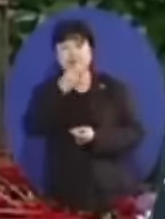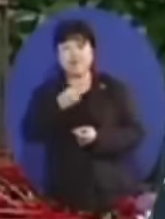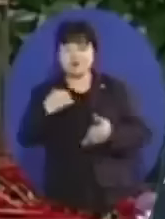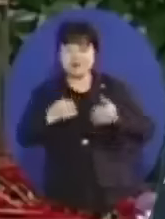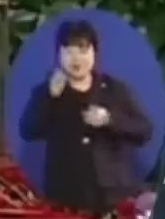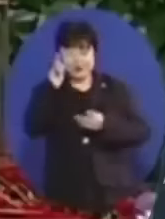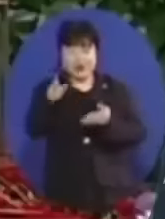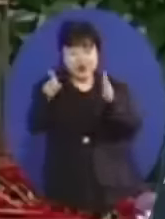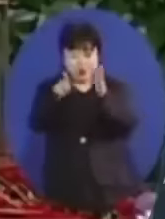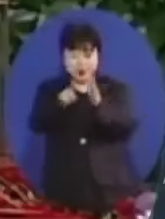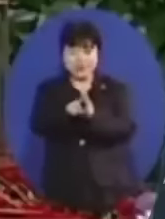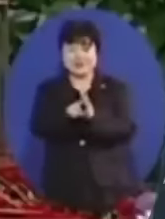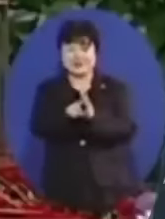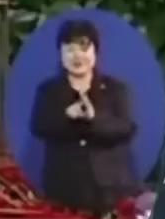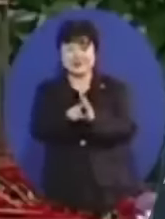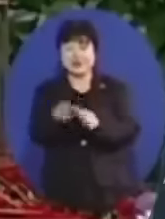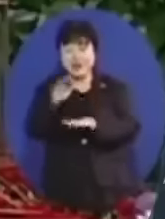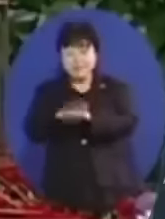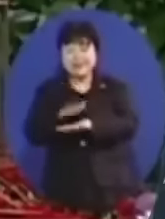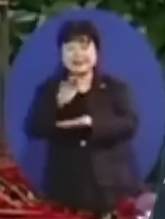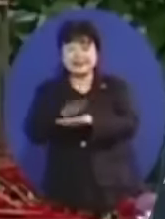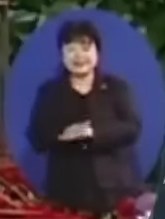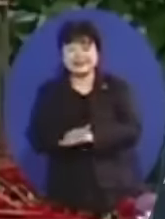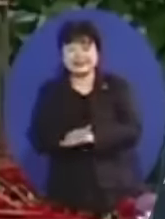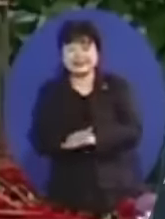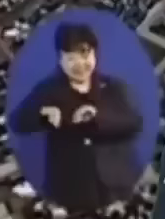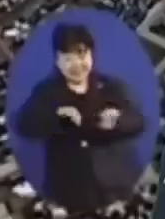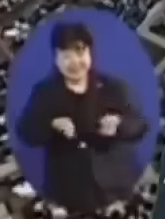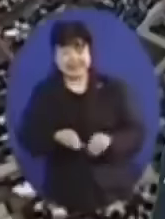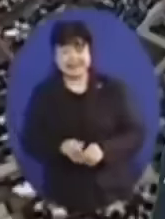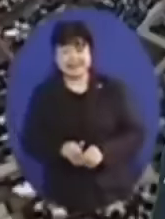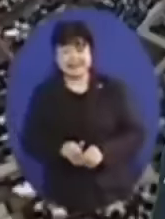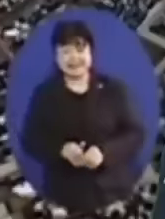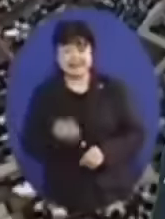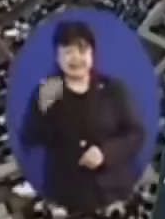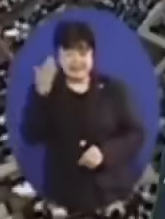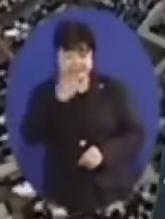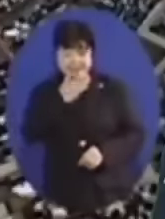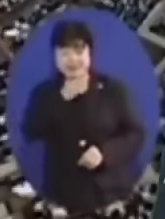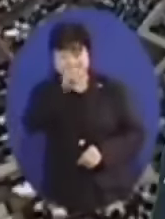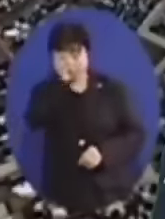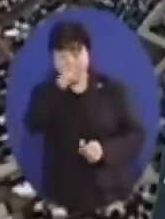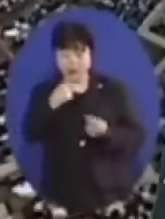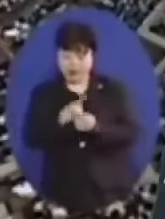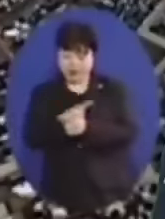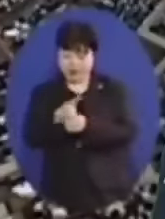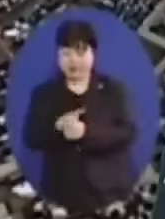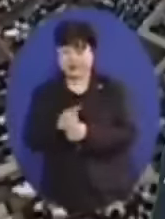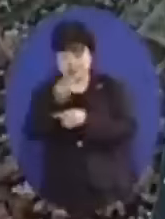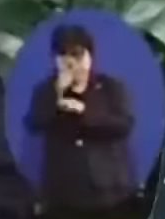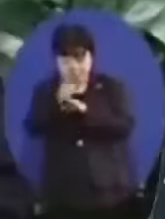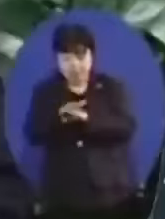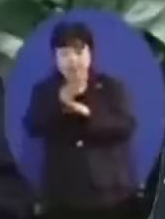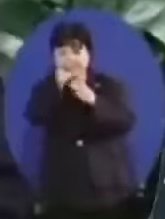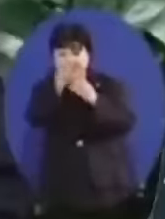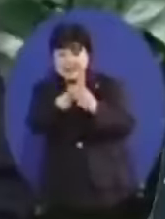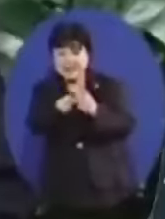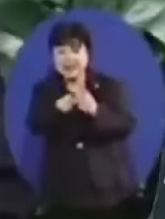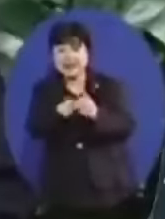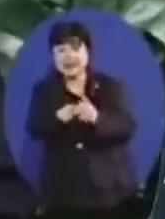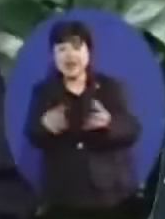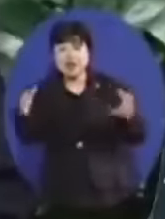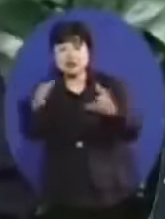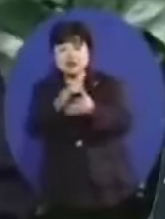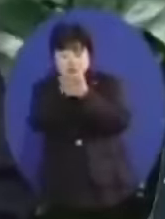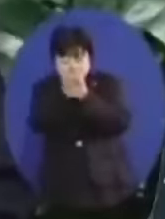내일을 위해서는 우리의 밭을, 현재 밭을 갈아 넘겨야 돼요. 교회에 와서 예배 드릴 때 왜 통성 기도하라고